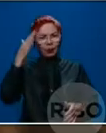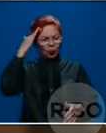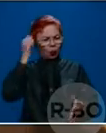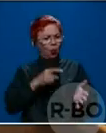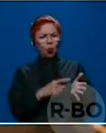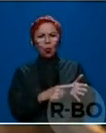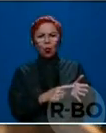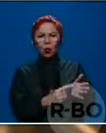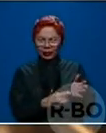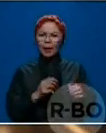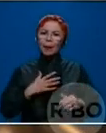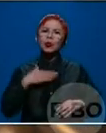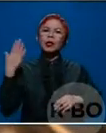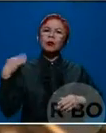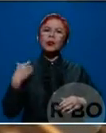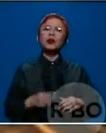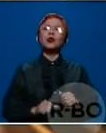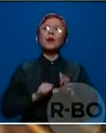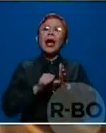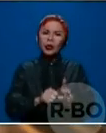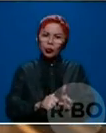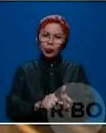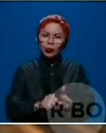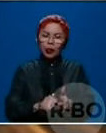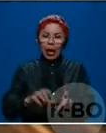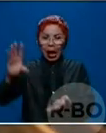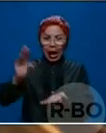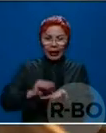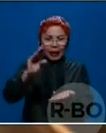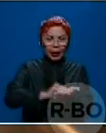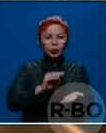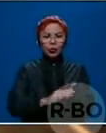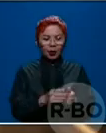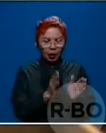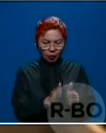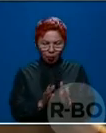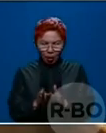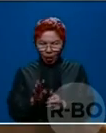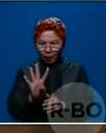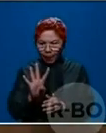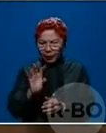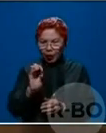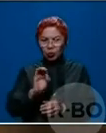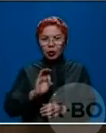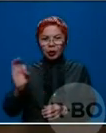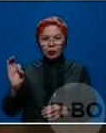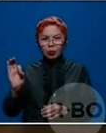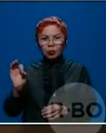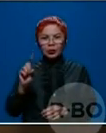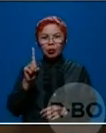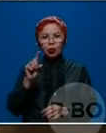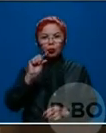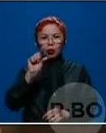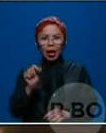mereka ingat sementara dan biayanya ataupun anggarannya pun sangat terukur 400.000 sebulan 5 juta setahun